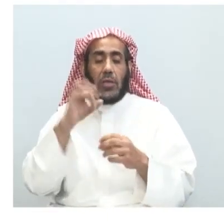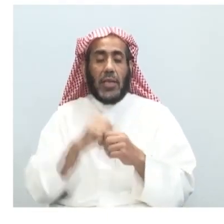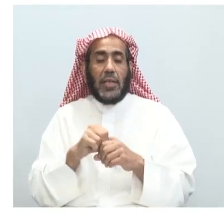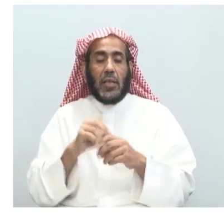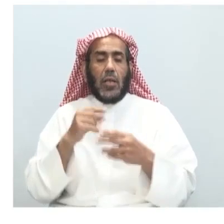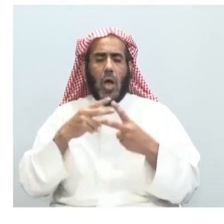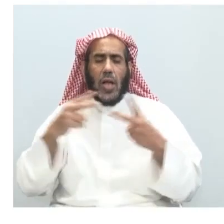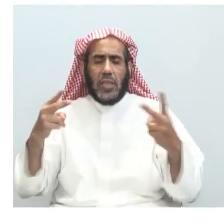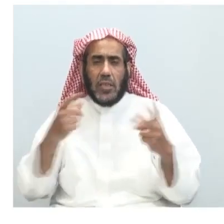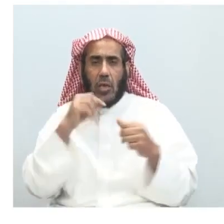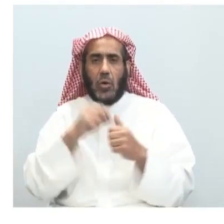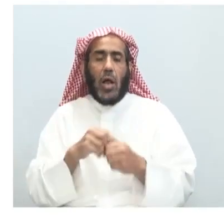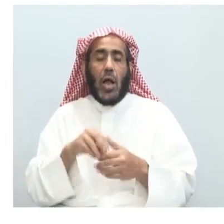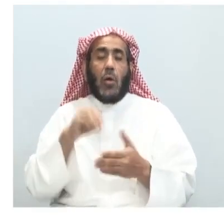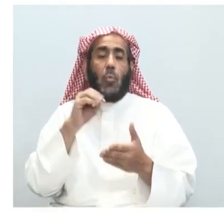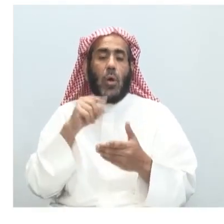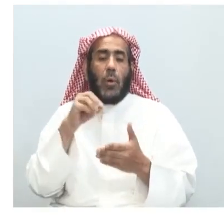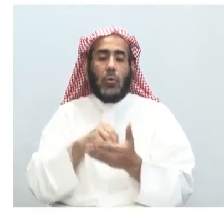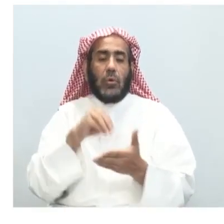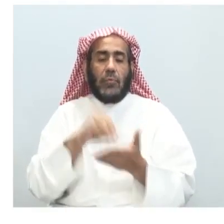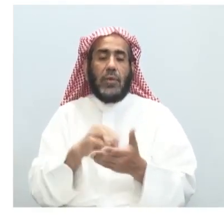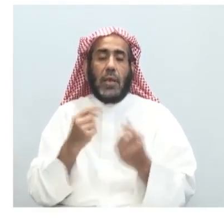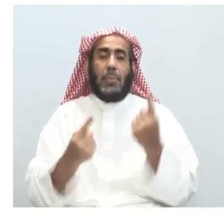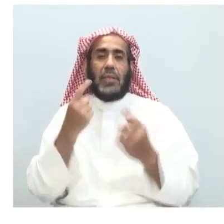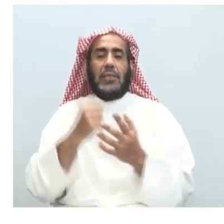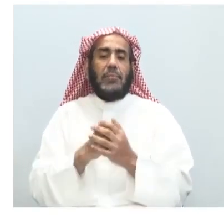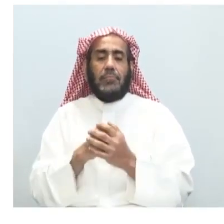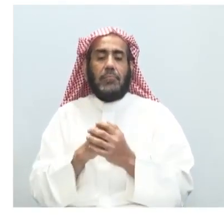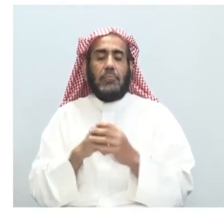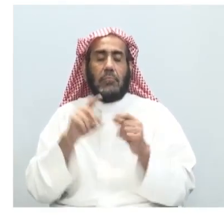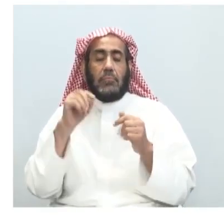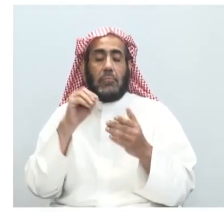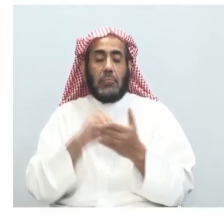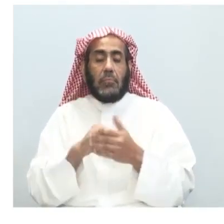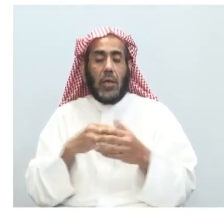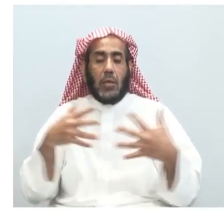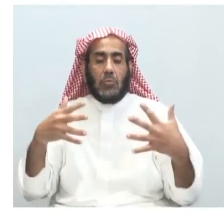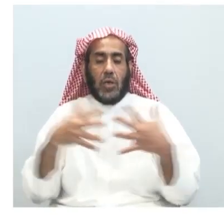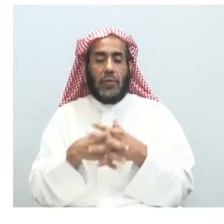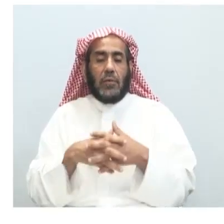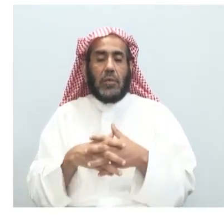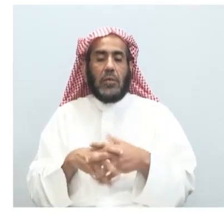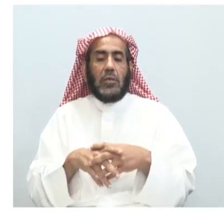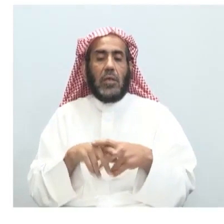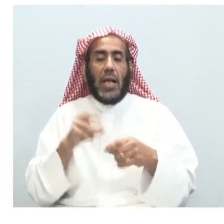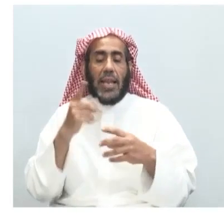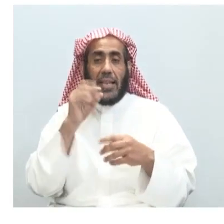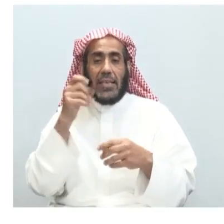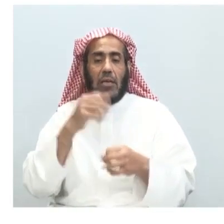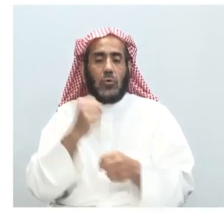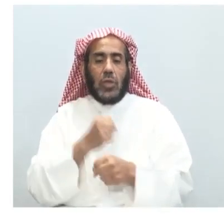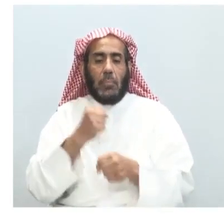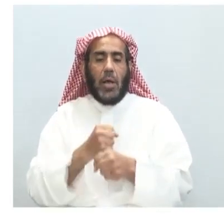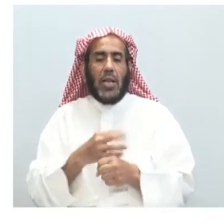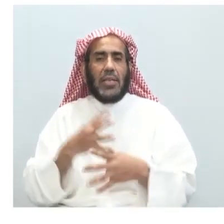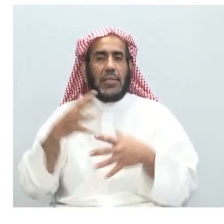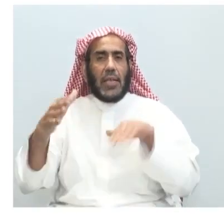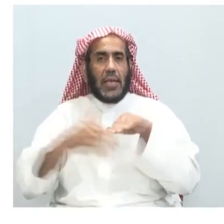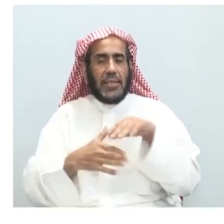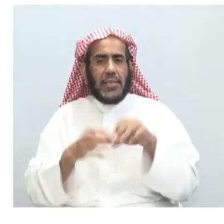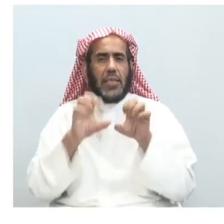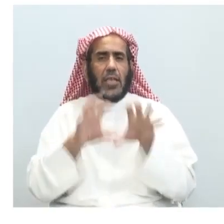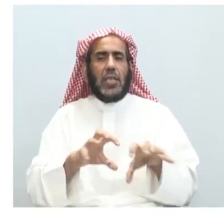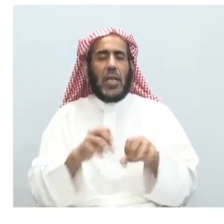السكريات عديده التسكر وهي موجوده في النباتات هذا مشتركين فيه النشا يستعمل لتخزين